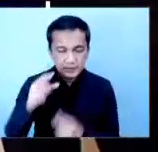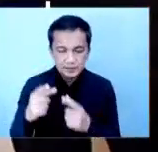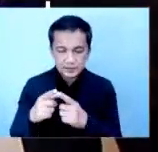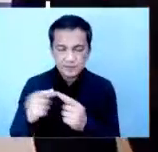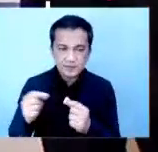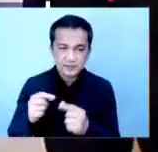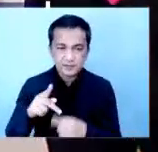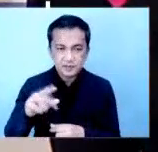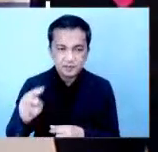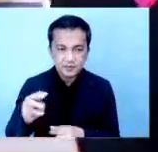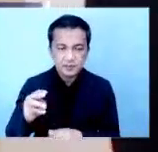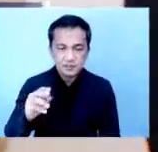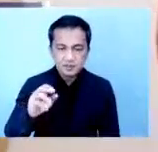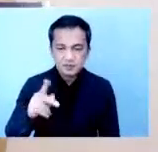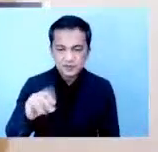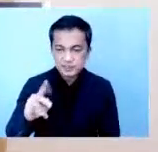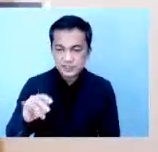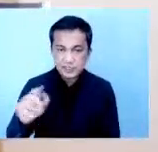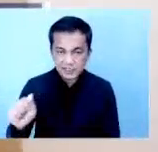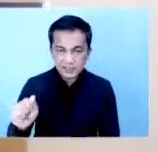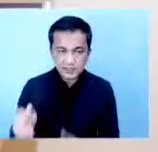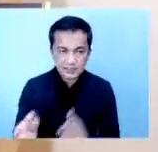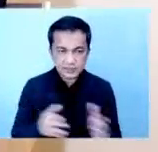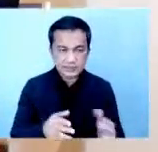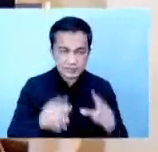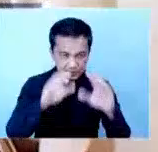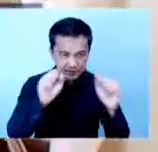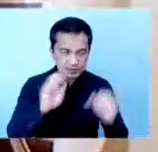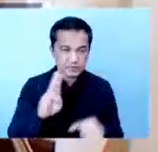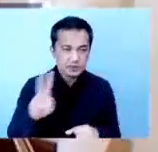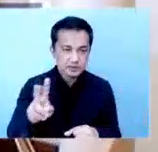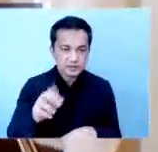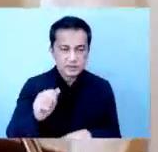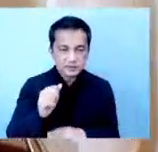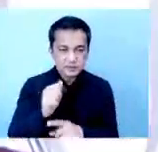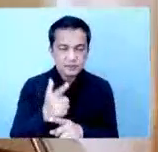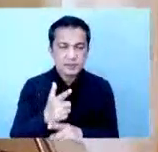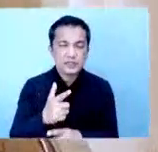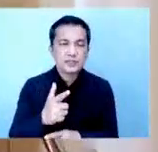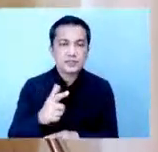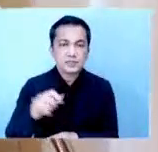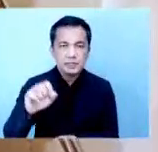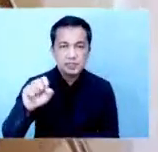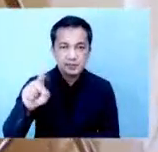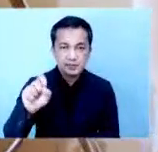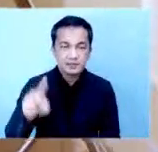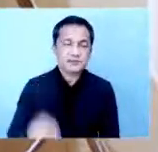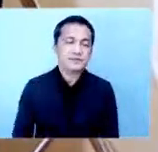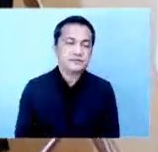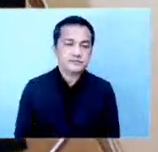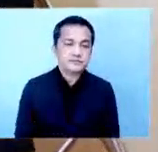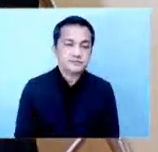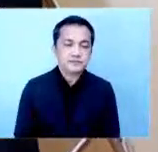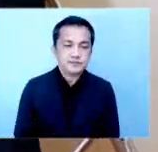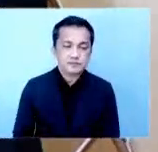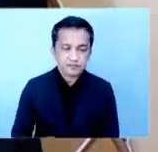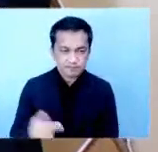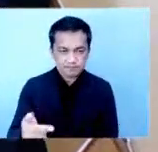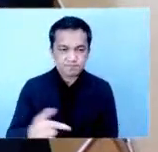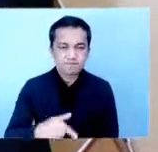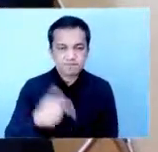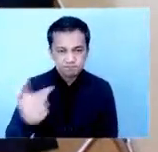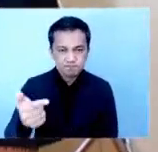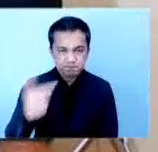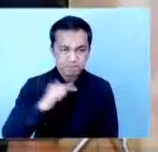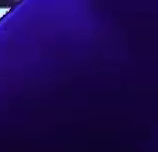Minister Fumio Kishida at Pangulong Marcos sa April 11. Nagbabalita mula sa Frontline, Marian Enriquez,